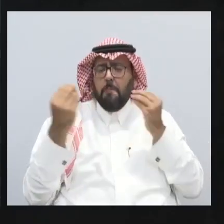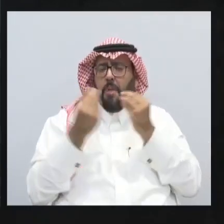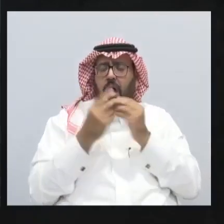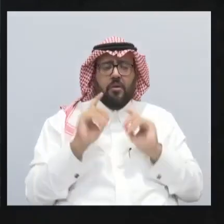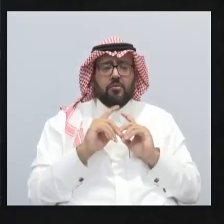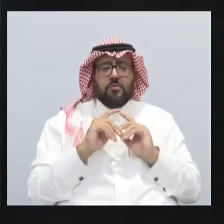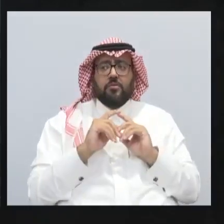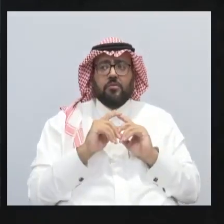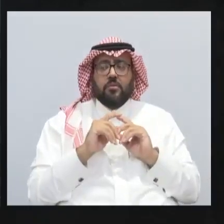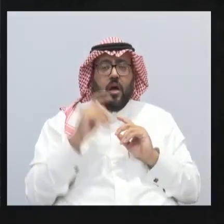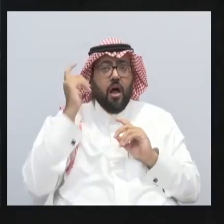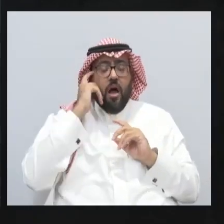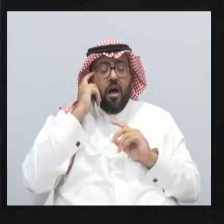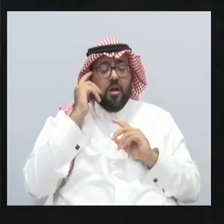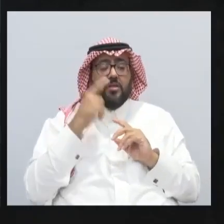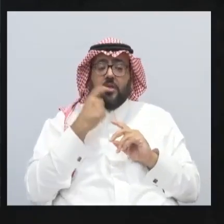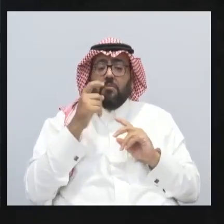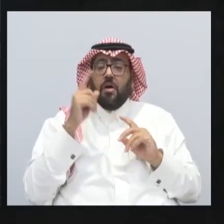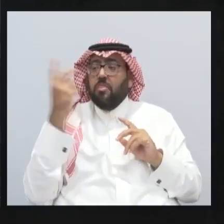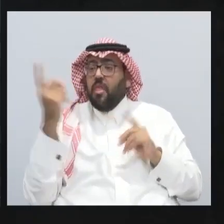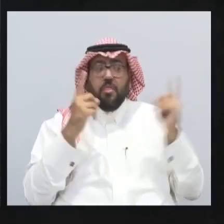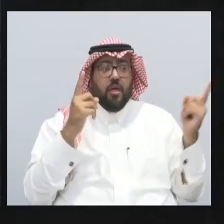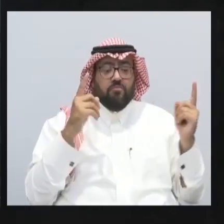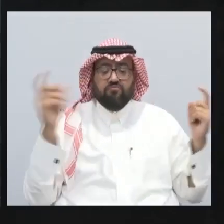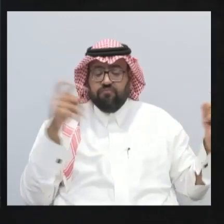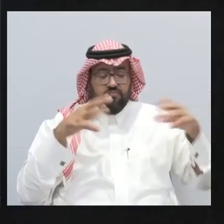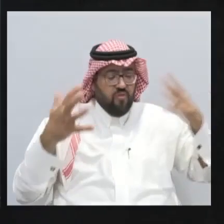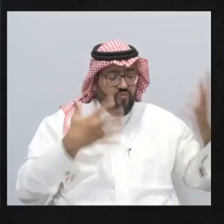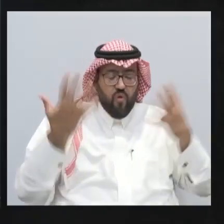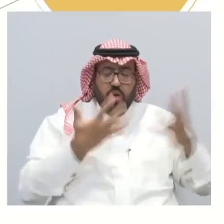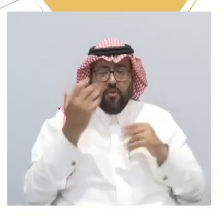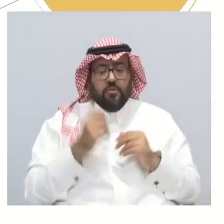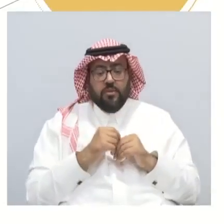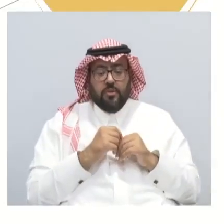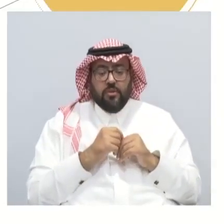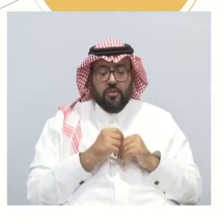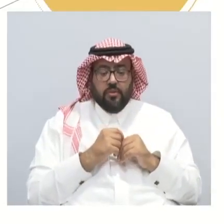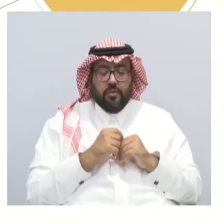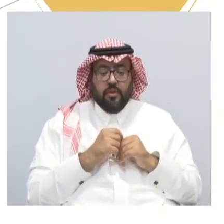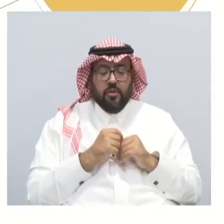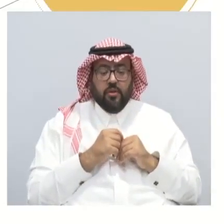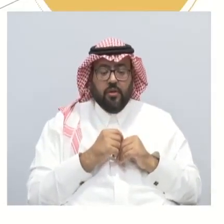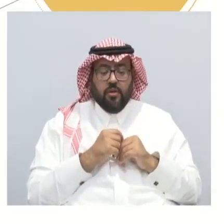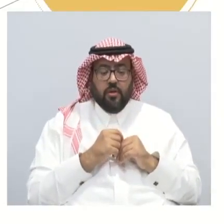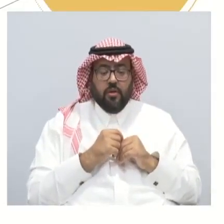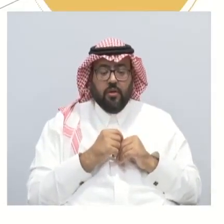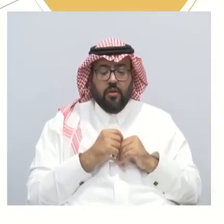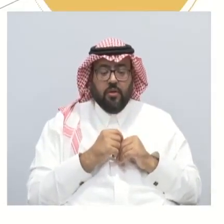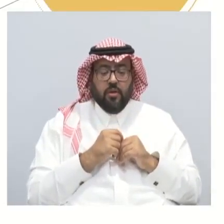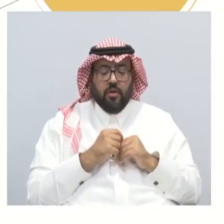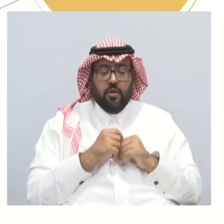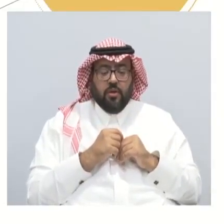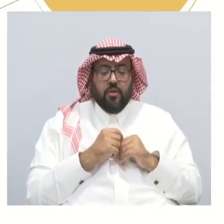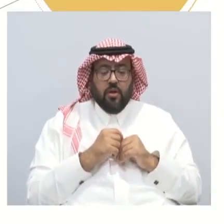الامر فلا يقبل العقل هذا الاحتمال وهذا السبب ايضا اخر انه